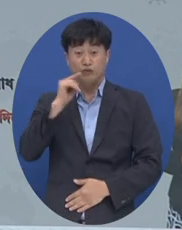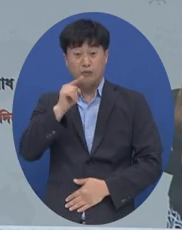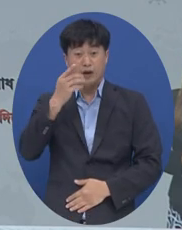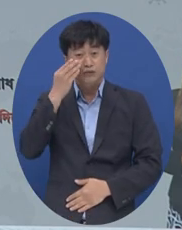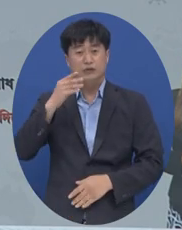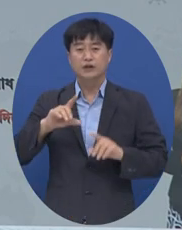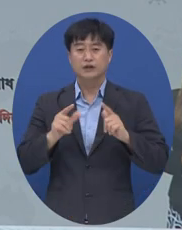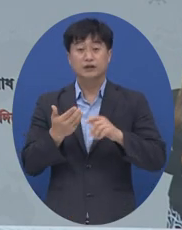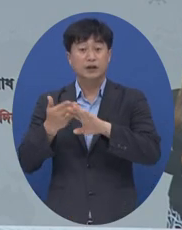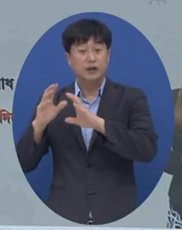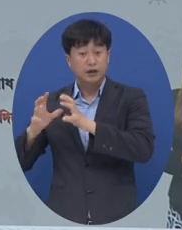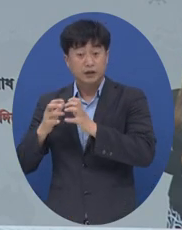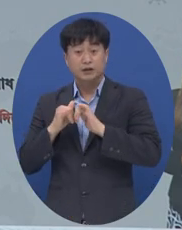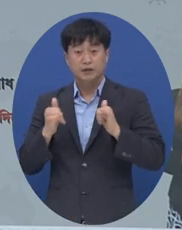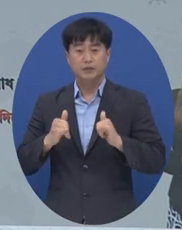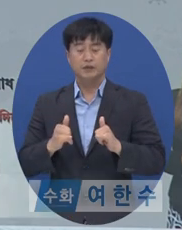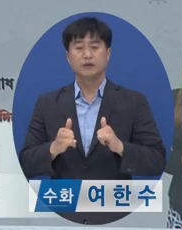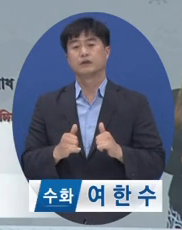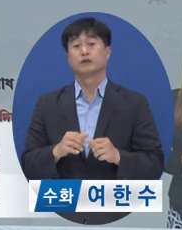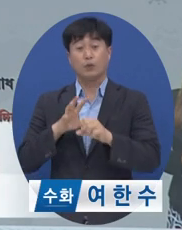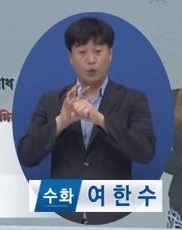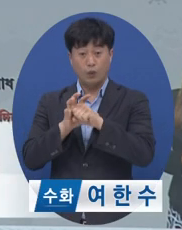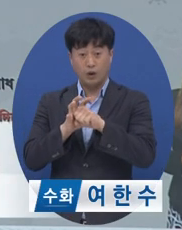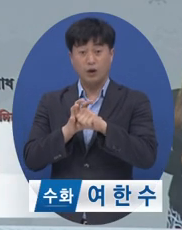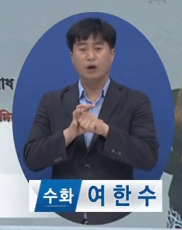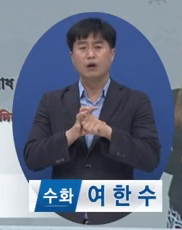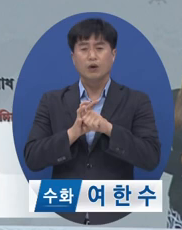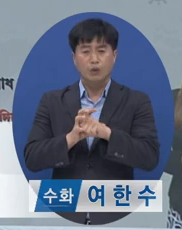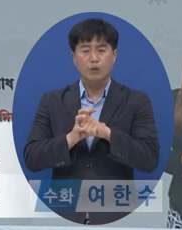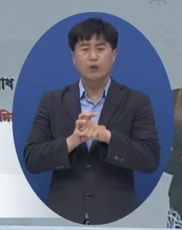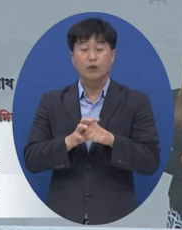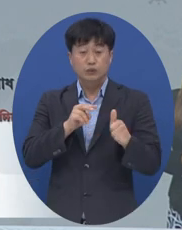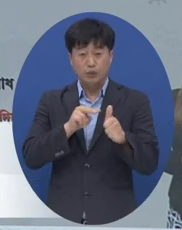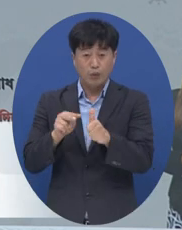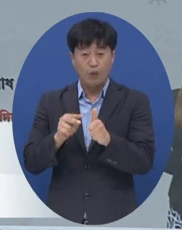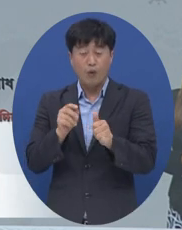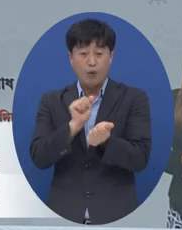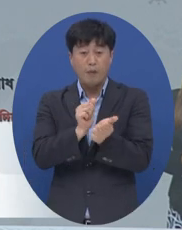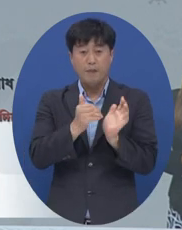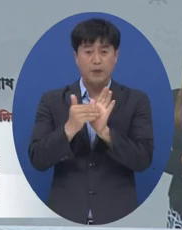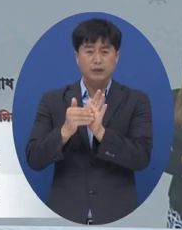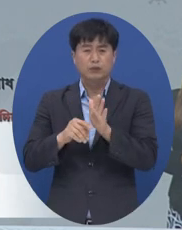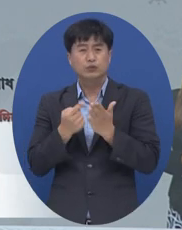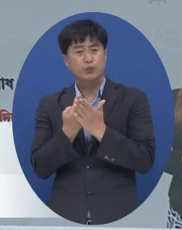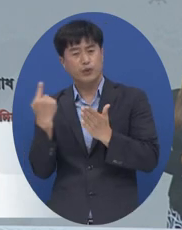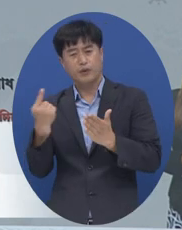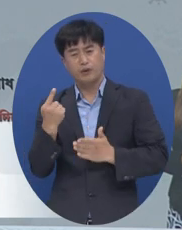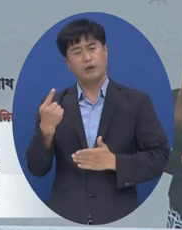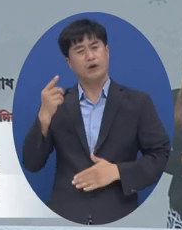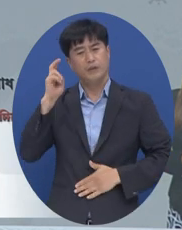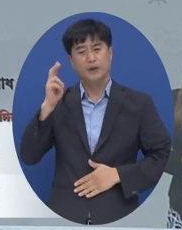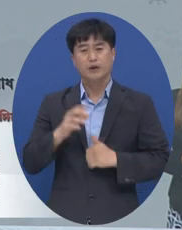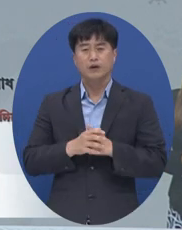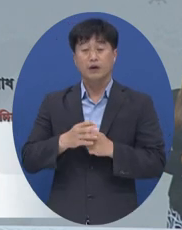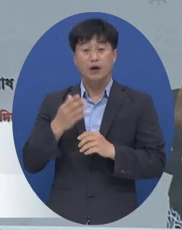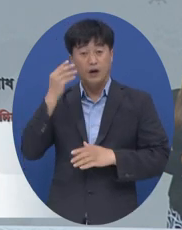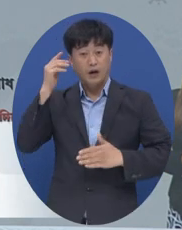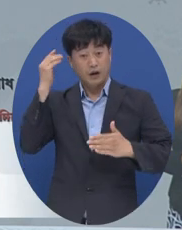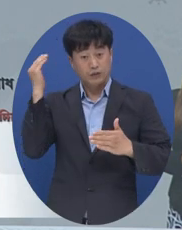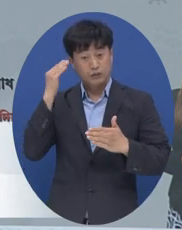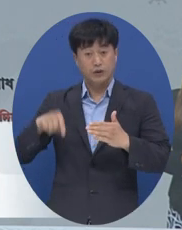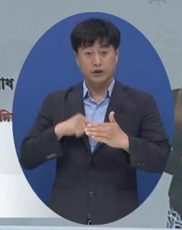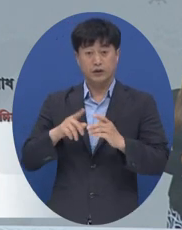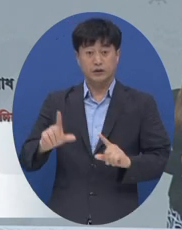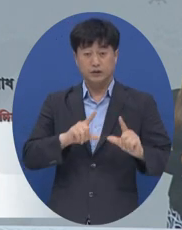한국어가 익숙하지 않은 외국인들은 자칫 코로나19 정부나 방역 사각지대에 놓일 수 있습니다. 국내에 있는 외국인을 위해